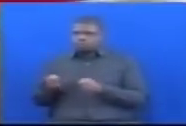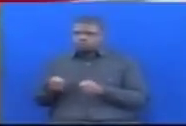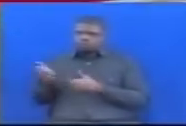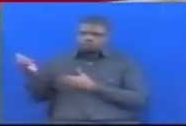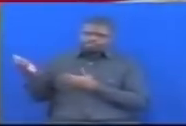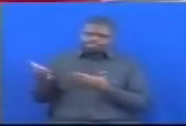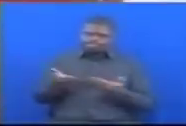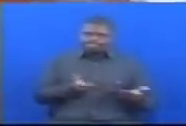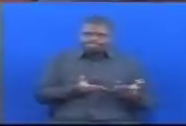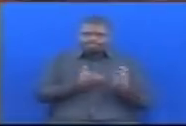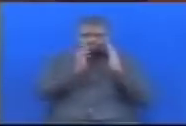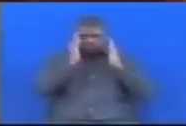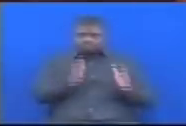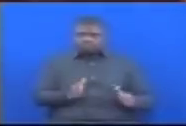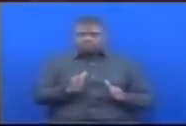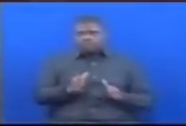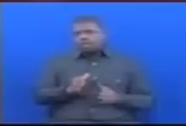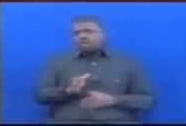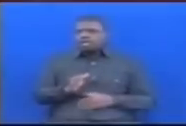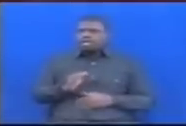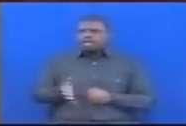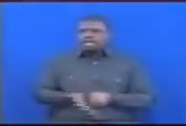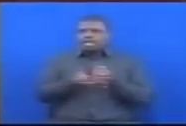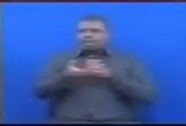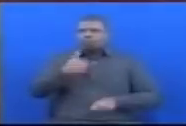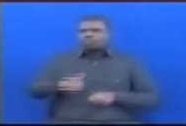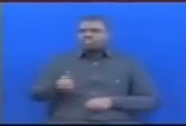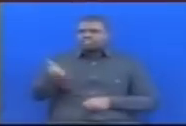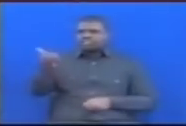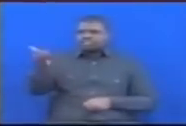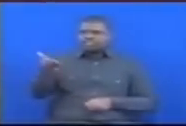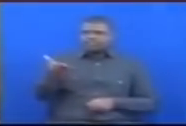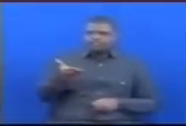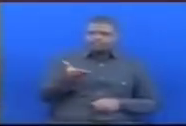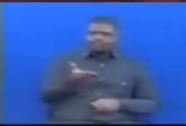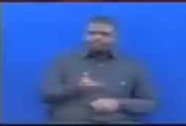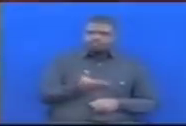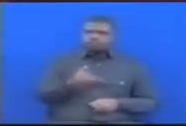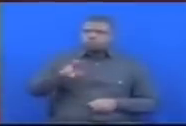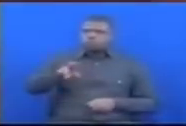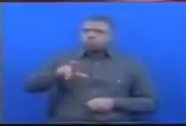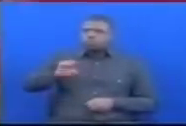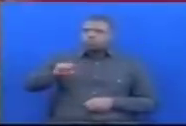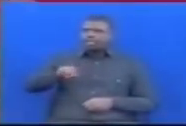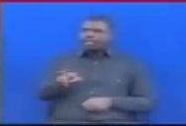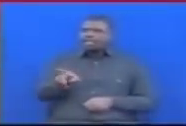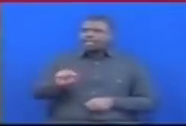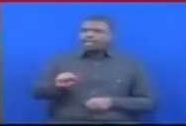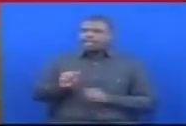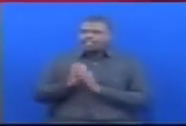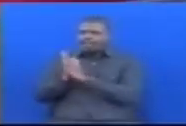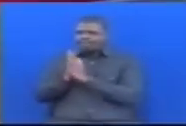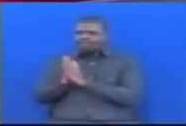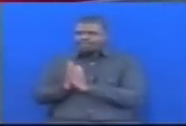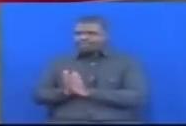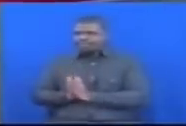uvuvi, mheshimiwa naibu waziri mifugo na uvuvi, Mheshimiwa Abdalla Ulega,